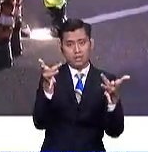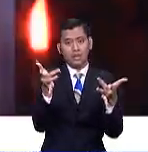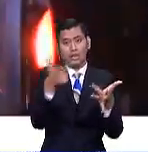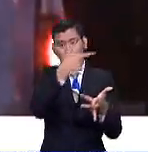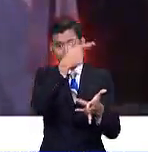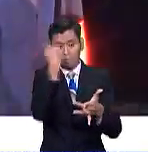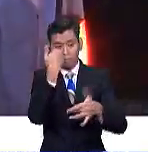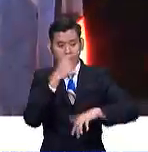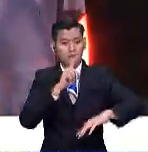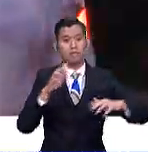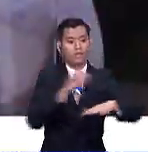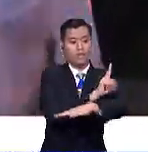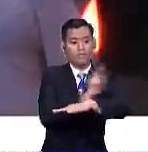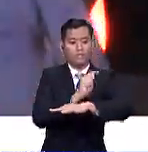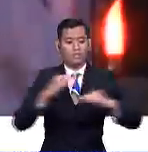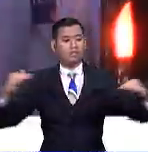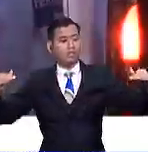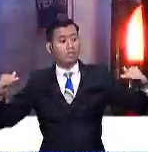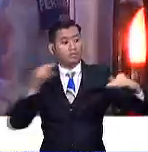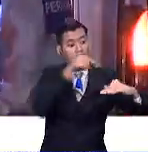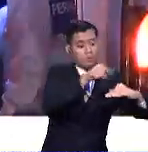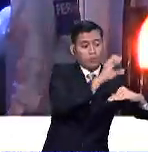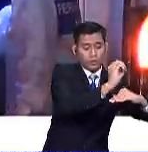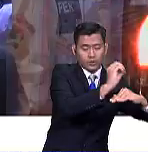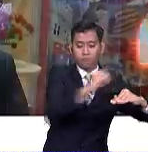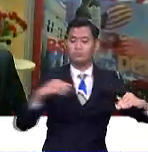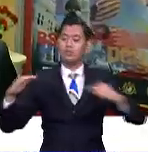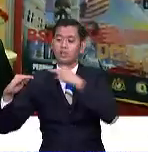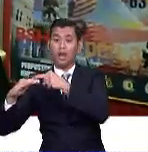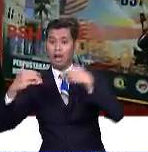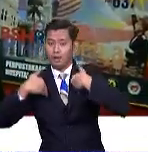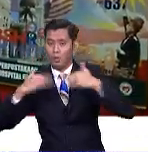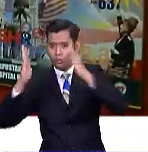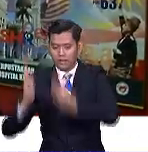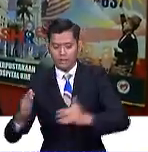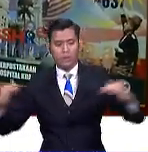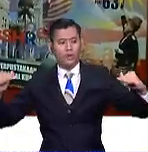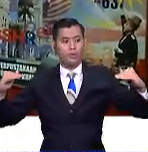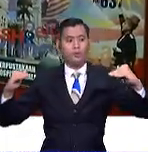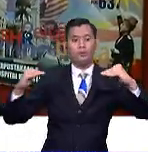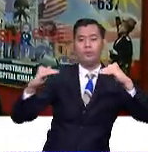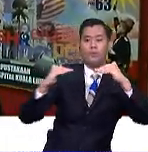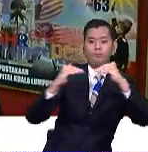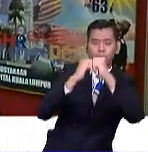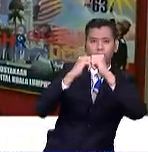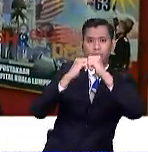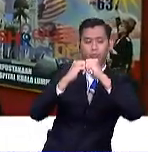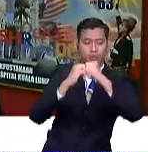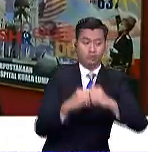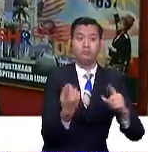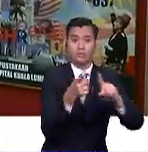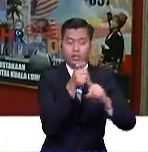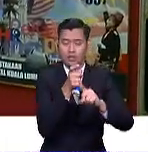tren yang membawa penumpang dan sebuah tren yang sedang dalam ujian bertembung di laluan terowong antara stesen Kampung Baru